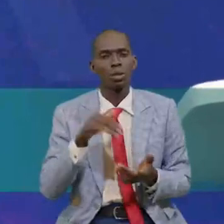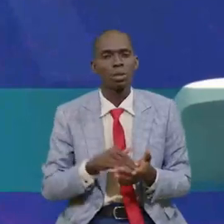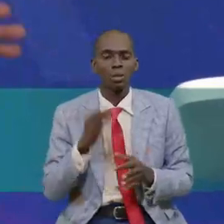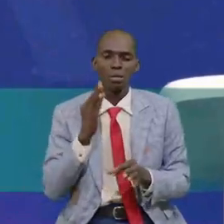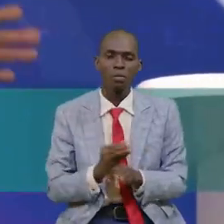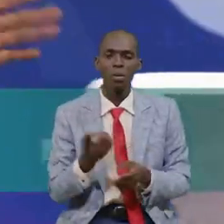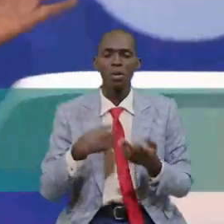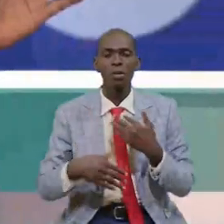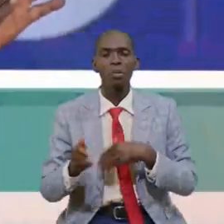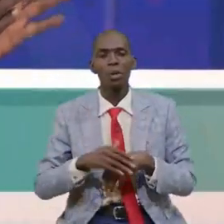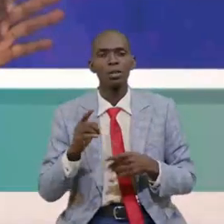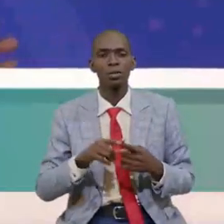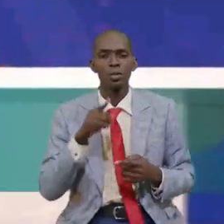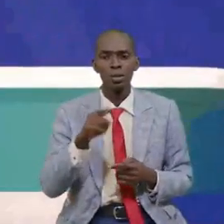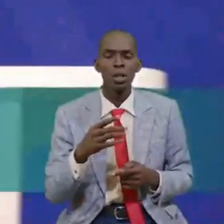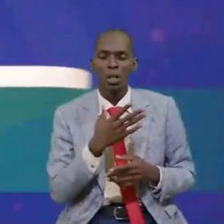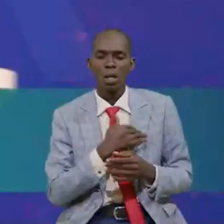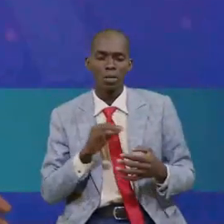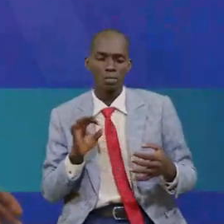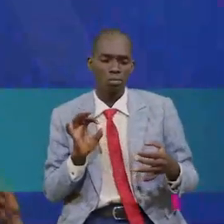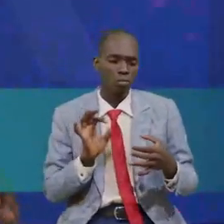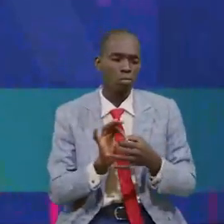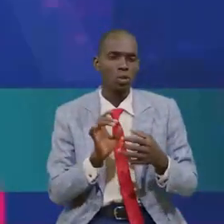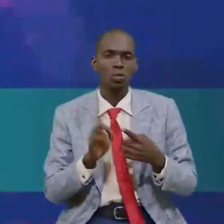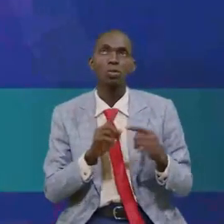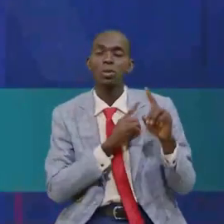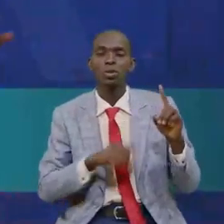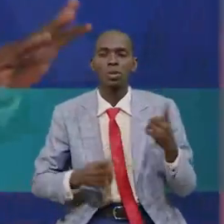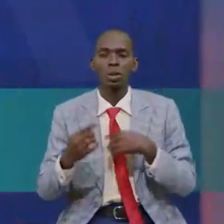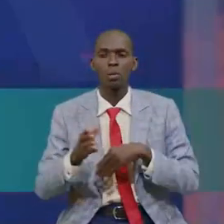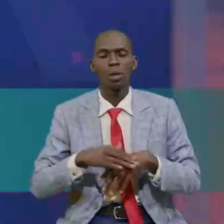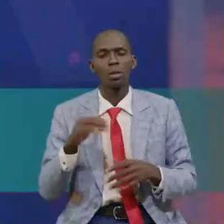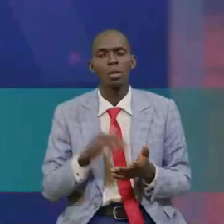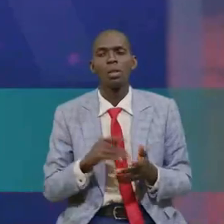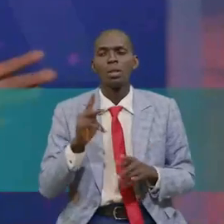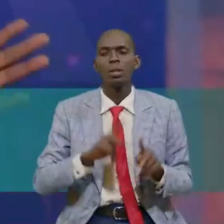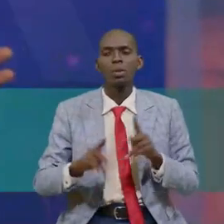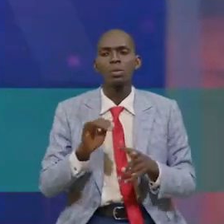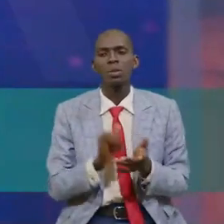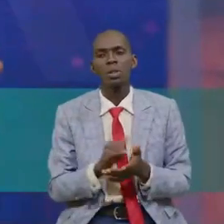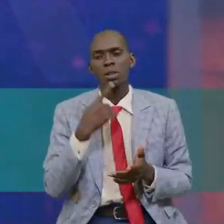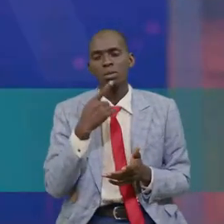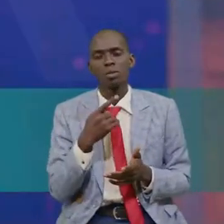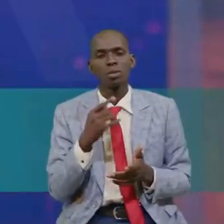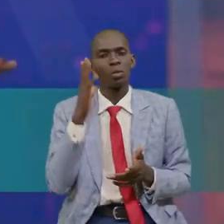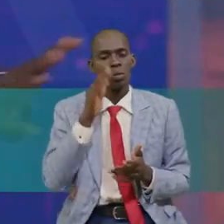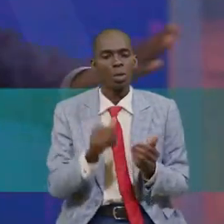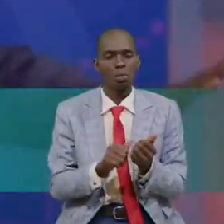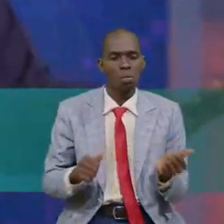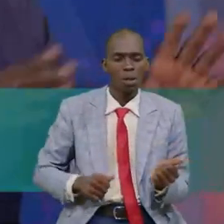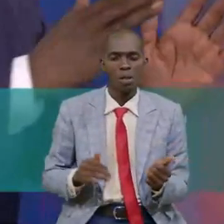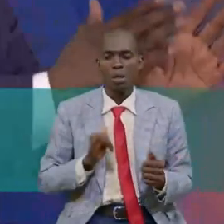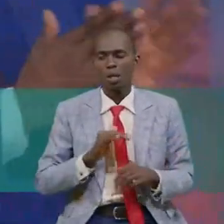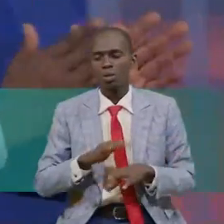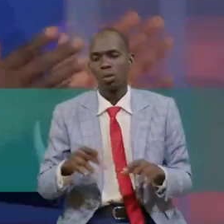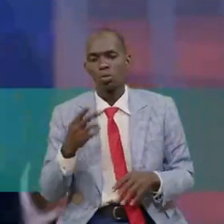encore. Et l'attachement au Seigneur est revenu sur lui. Vous savez, je ne fume pas, je ne fais